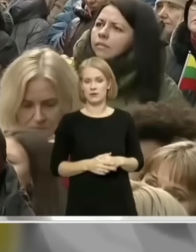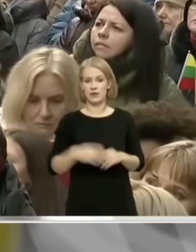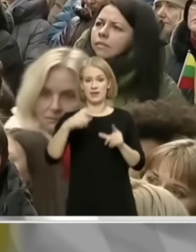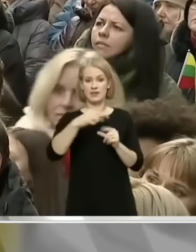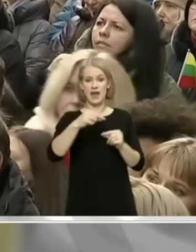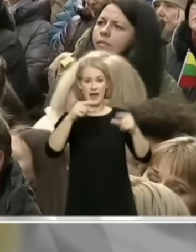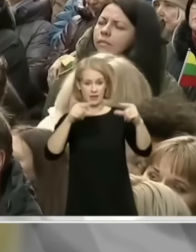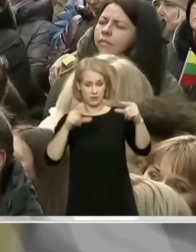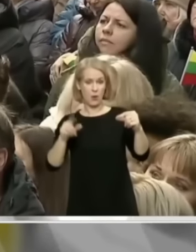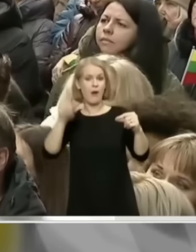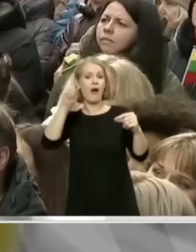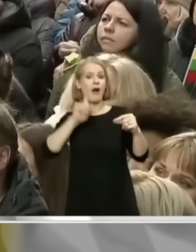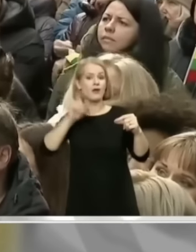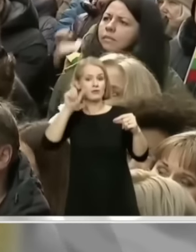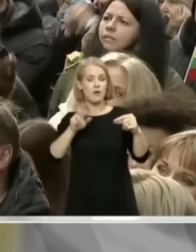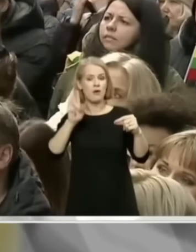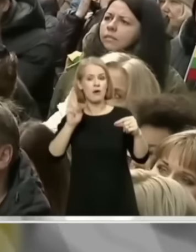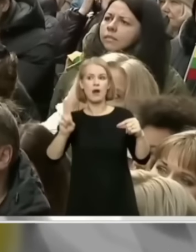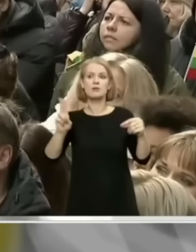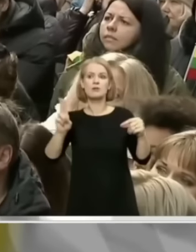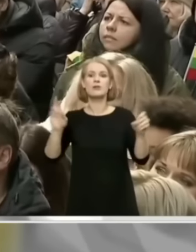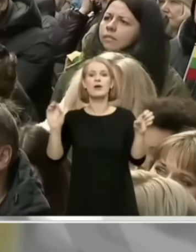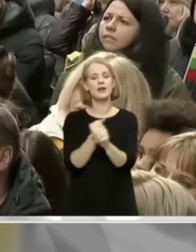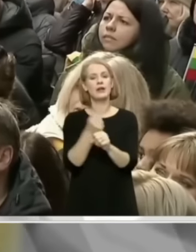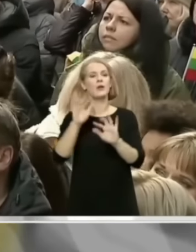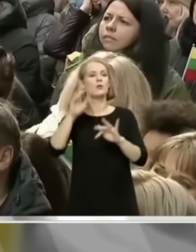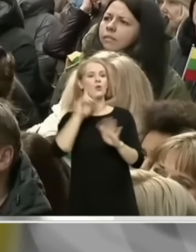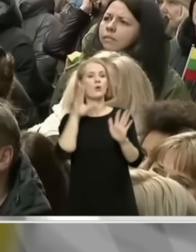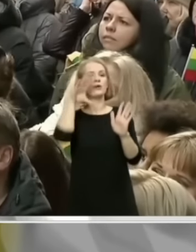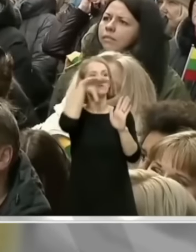vadovybę turi gauti Kremliaus pritarimą.